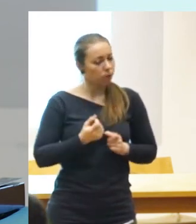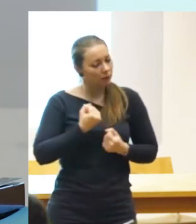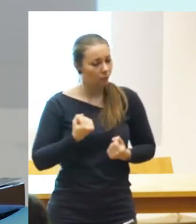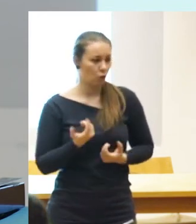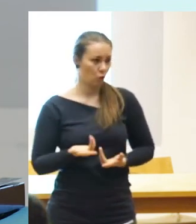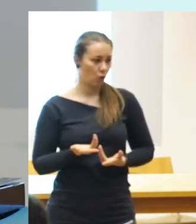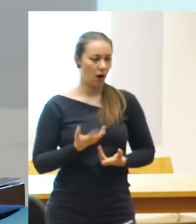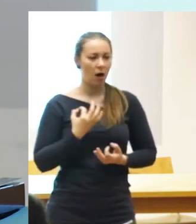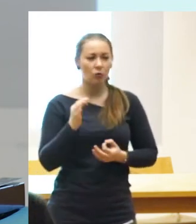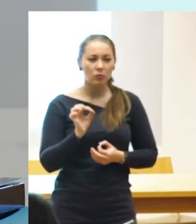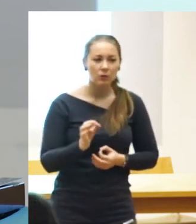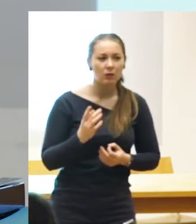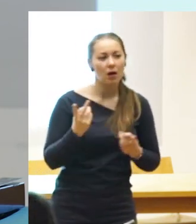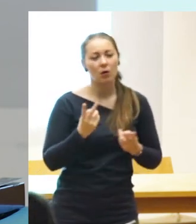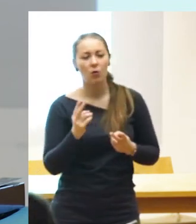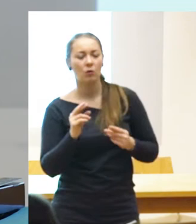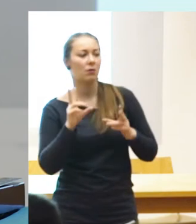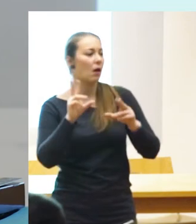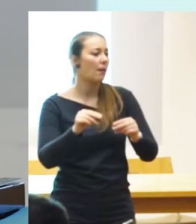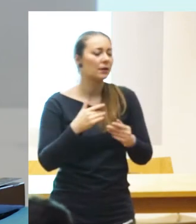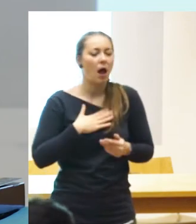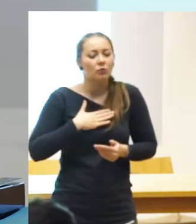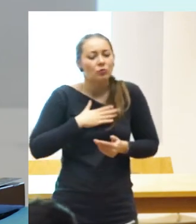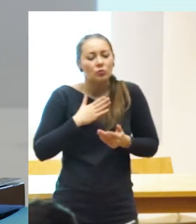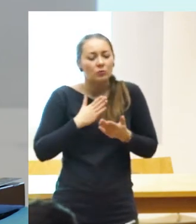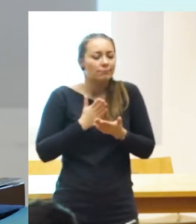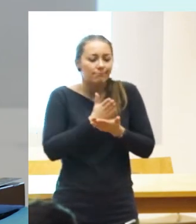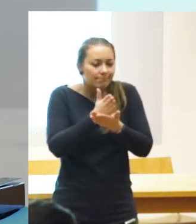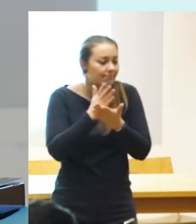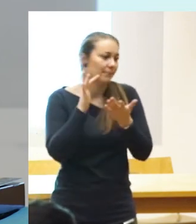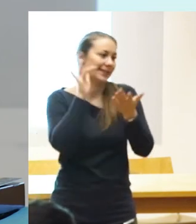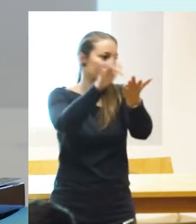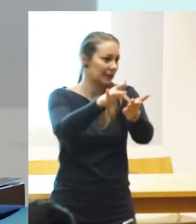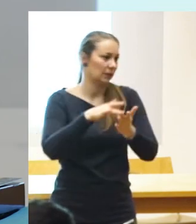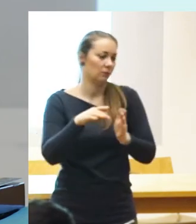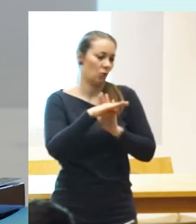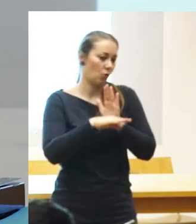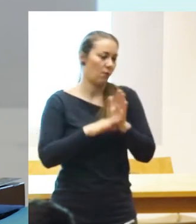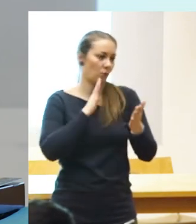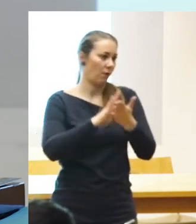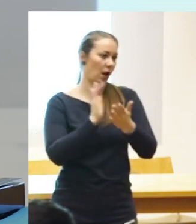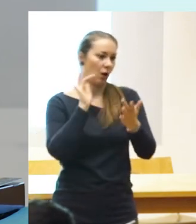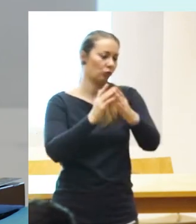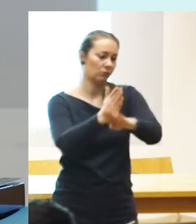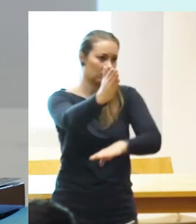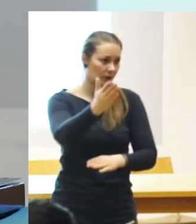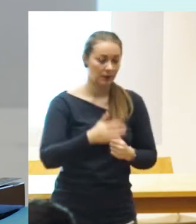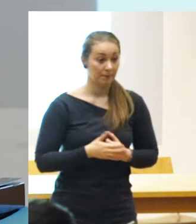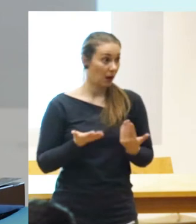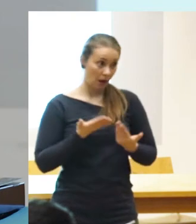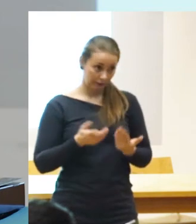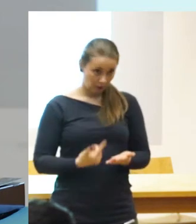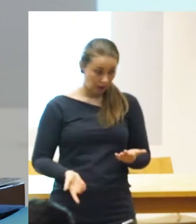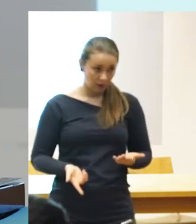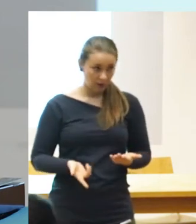kam, řekněme, ten náš koncept chceme dotáhnout. Je to samozřejmě velmi obtížné,